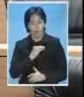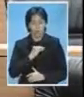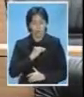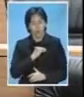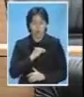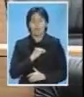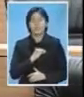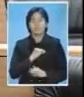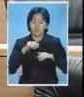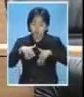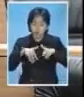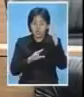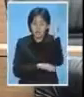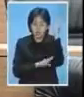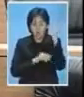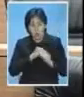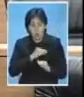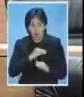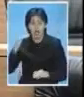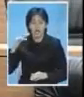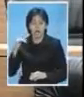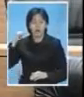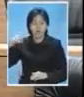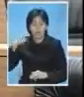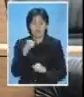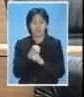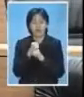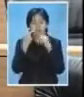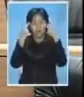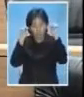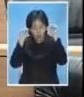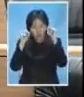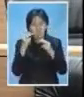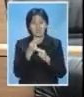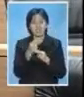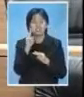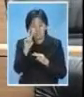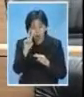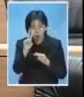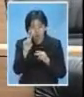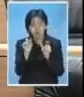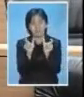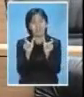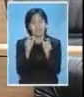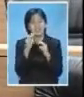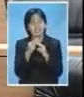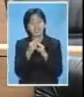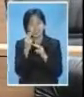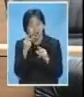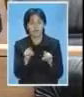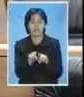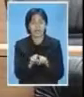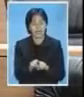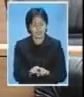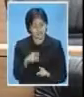วว่าวันนี้มาเป็นรัฐบาลน้องสาวมาเป็นนายกรัฐมนตรีอีกและนำสกุลชินวัตรเหมือนกันจะทำนโยบาย